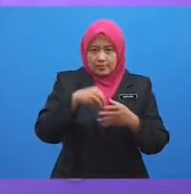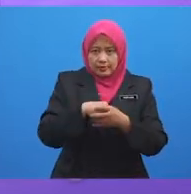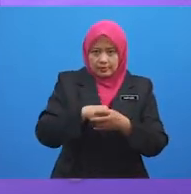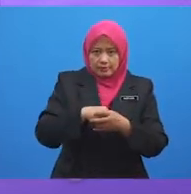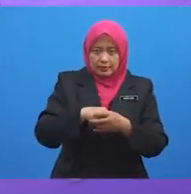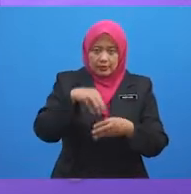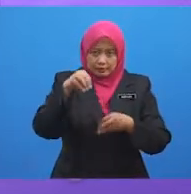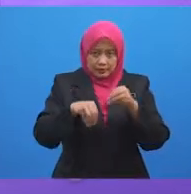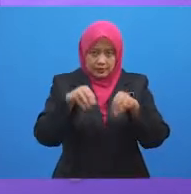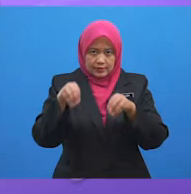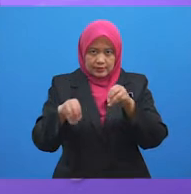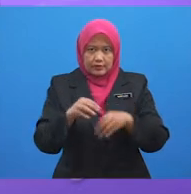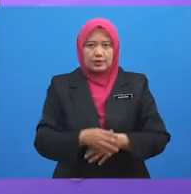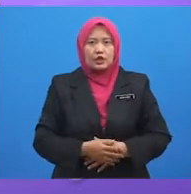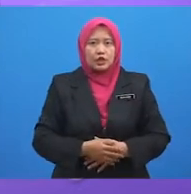bidang pertanian,